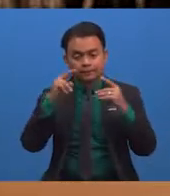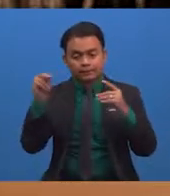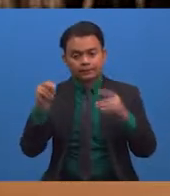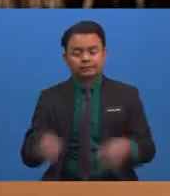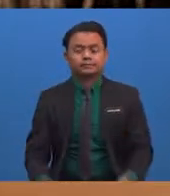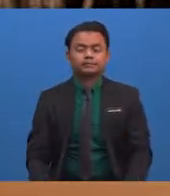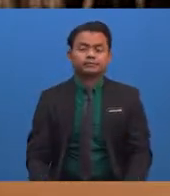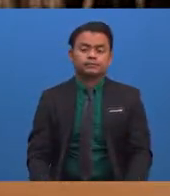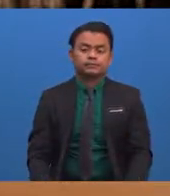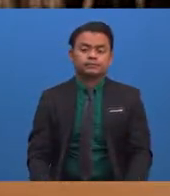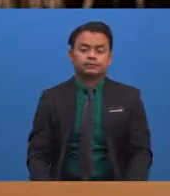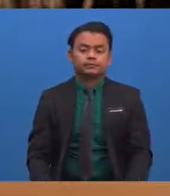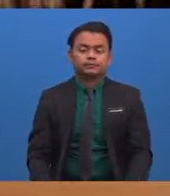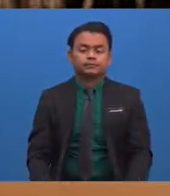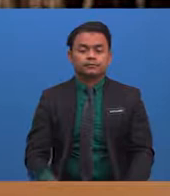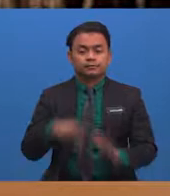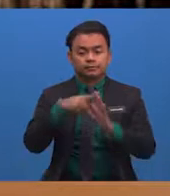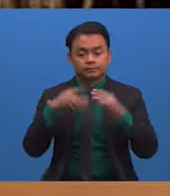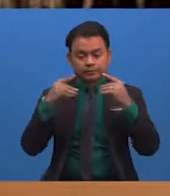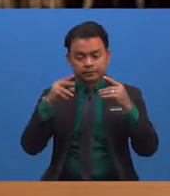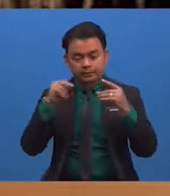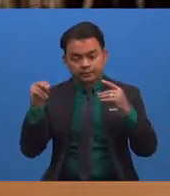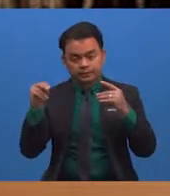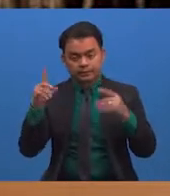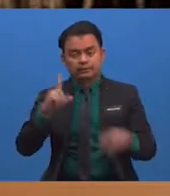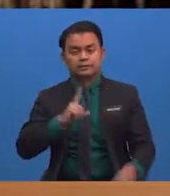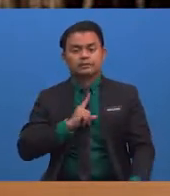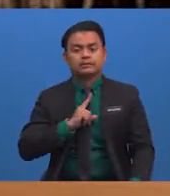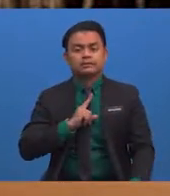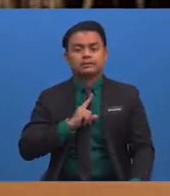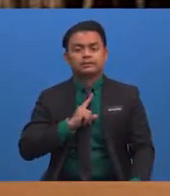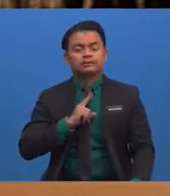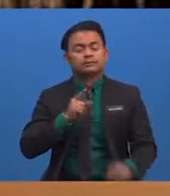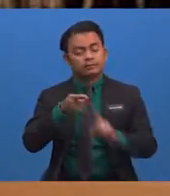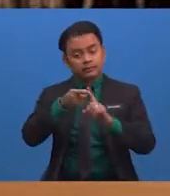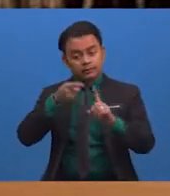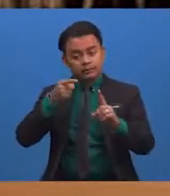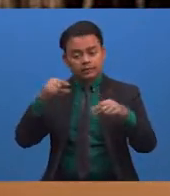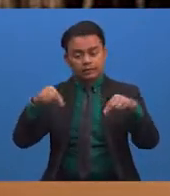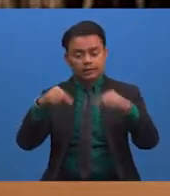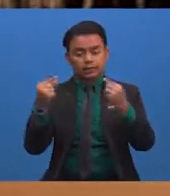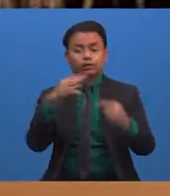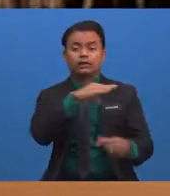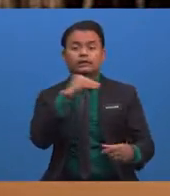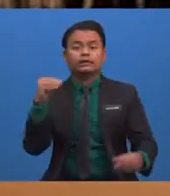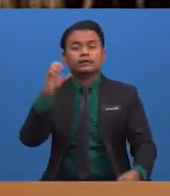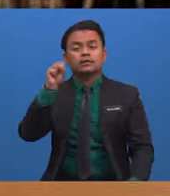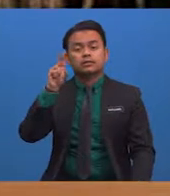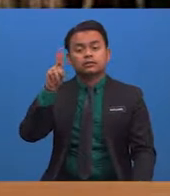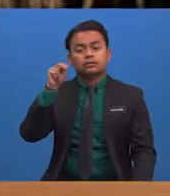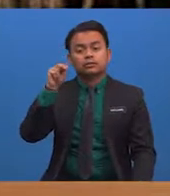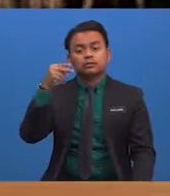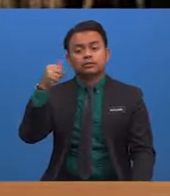Teras dasar pendidikan Islam ialah Al-Quran dan Al-Sunnah. Al-Quran dan Al-Sunnah juga merupakan